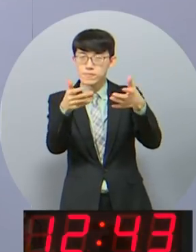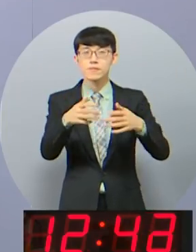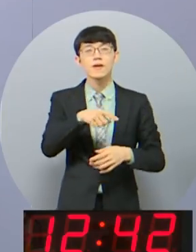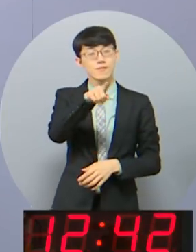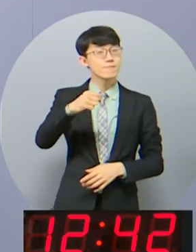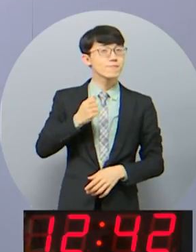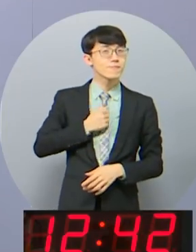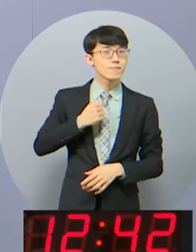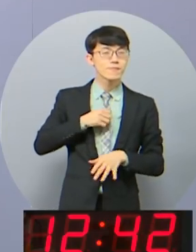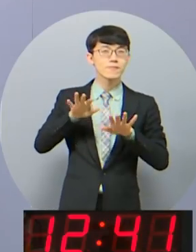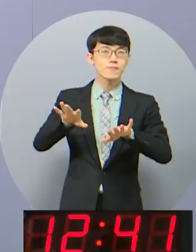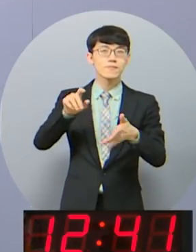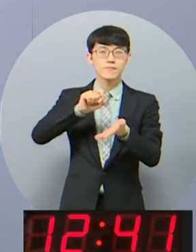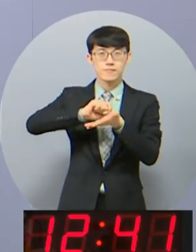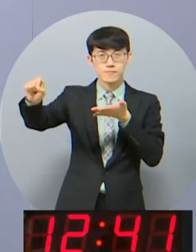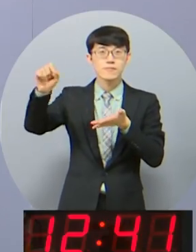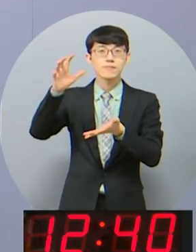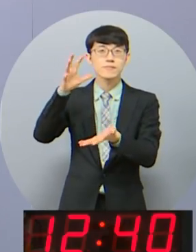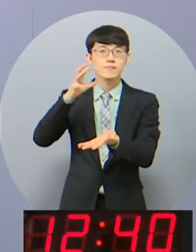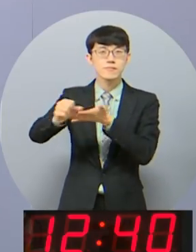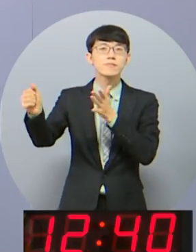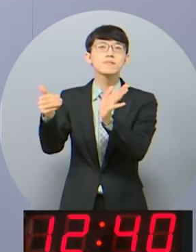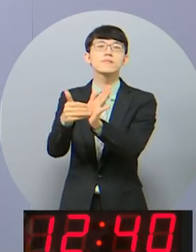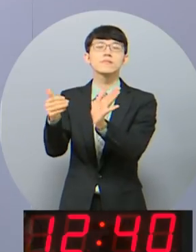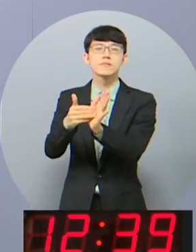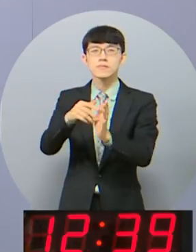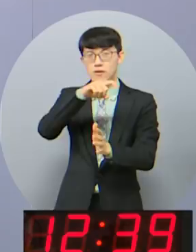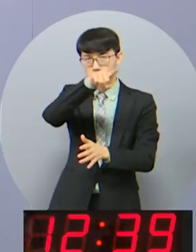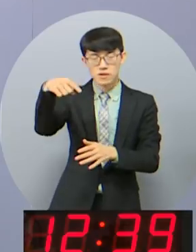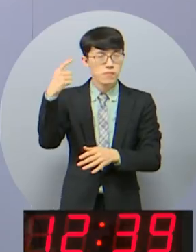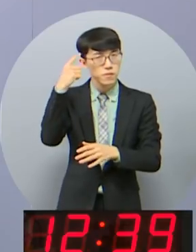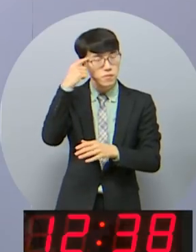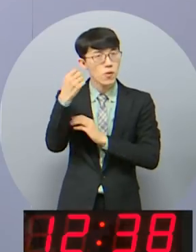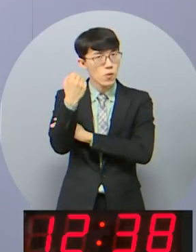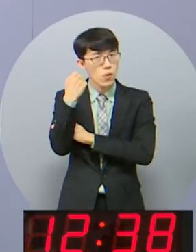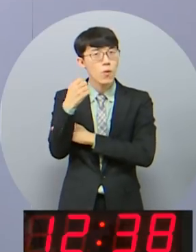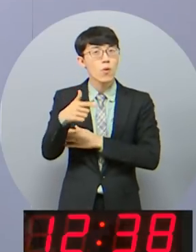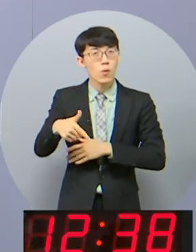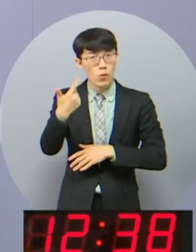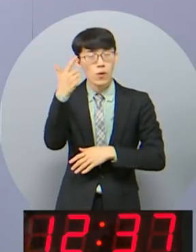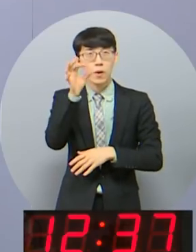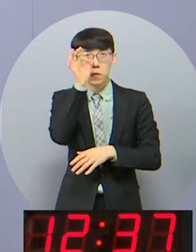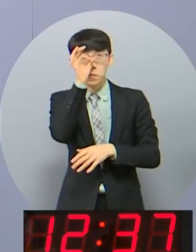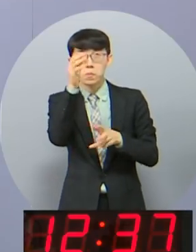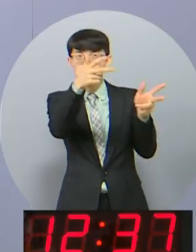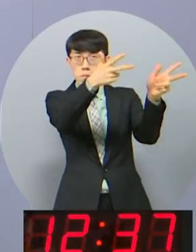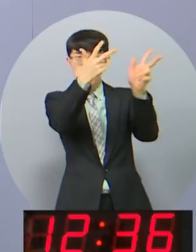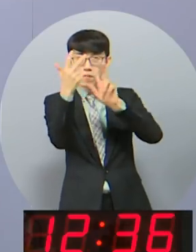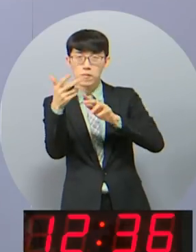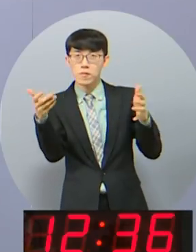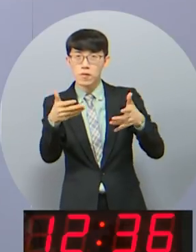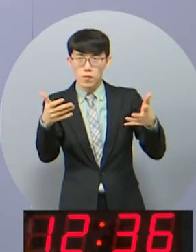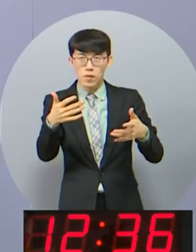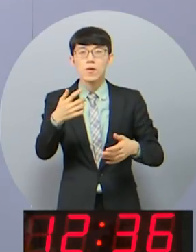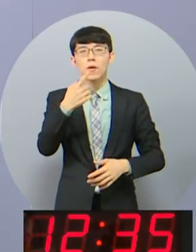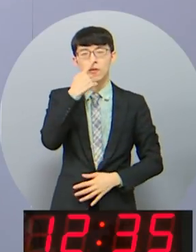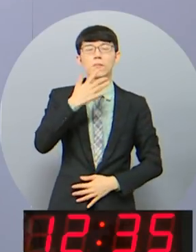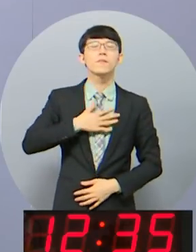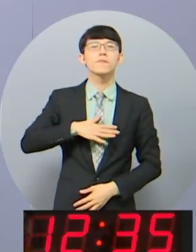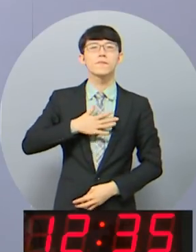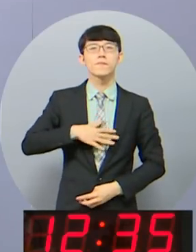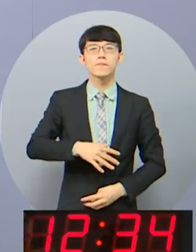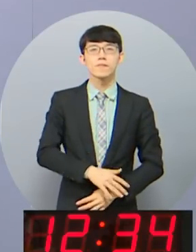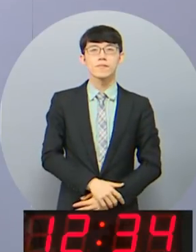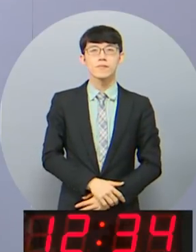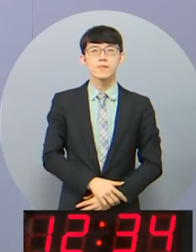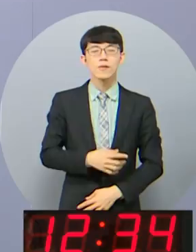出去了，但是乡亲们想要赶快看到主桥段施工的这样子的期盼，宇恩都看在心里，所以